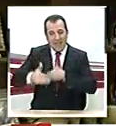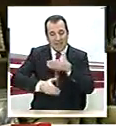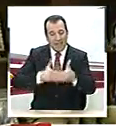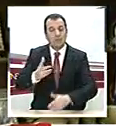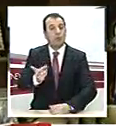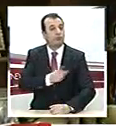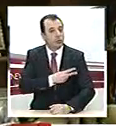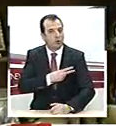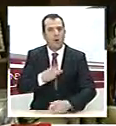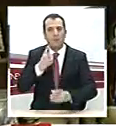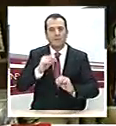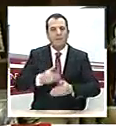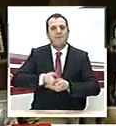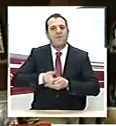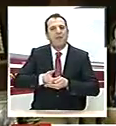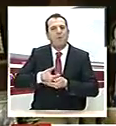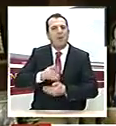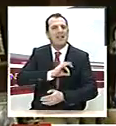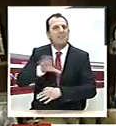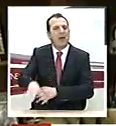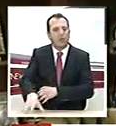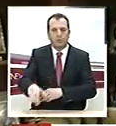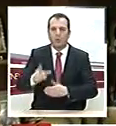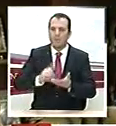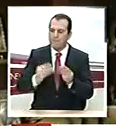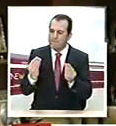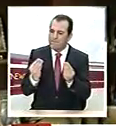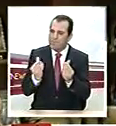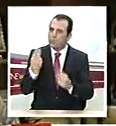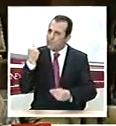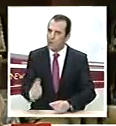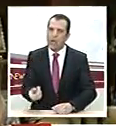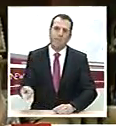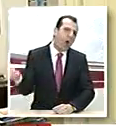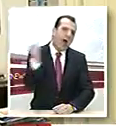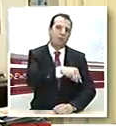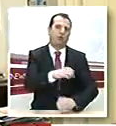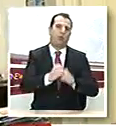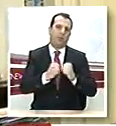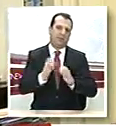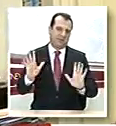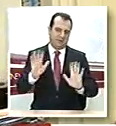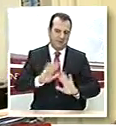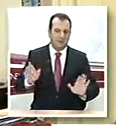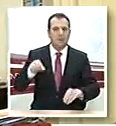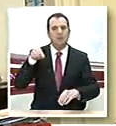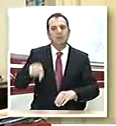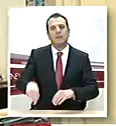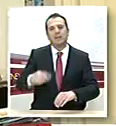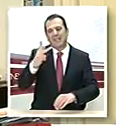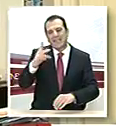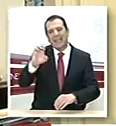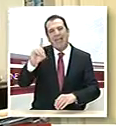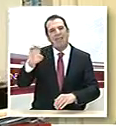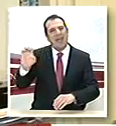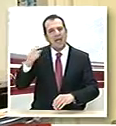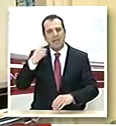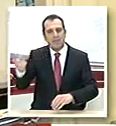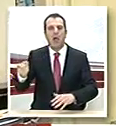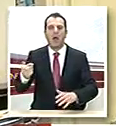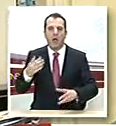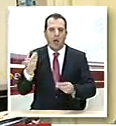των βρεφονηπιακών σταθμών, που είναι πολύ ποιοτικότερα από οποιαδήποτε άλλη δομή. Αυτά τα που επικαλείται η ΚΕΔ, ότι θα μείνουν χιλιάδες εργαζόμενοι